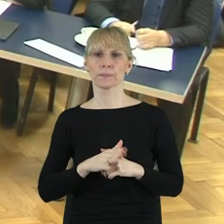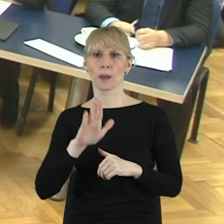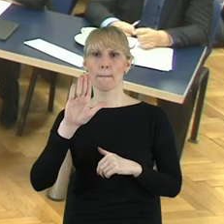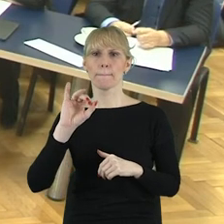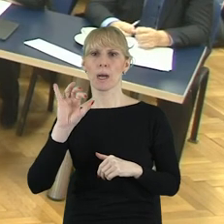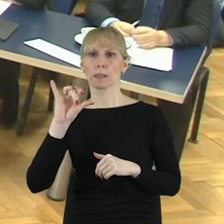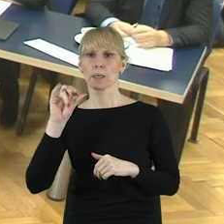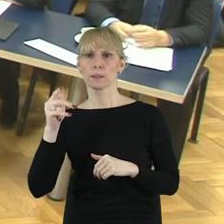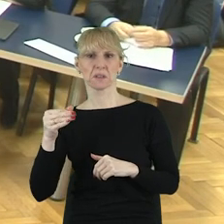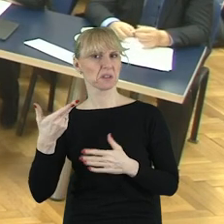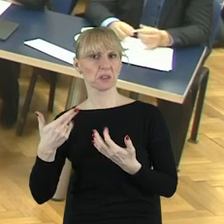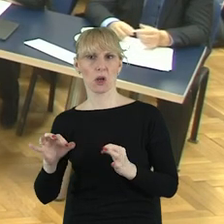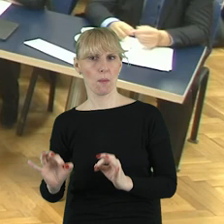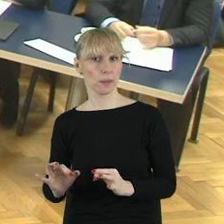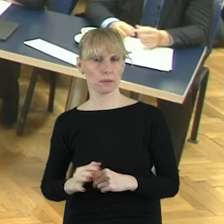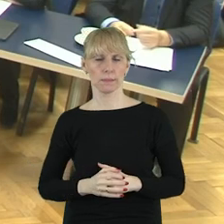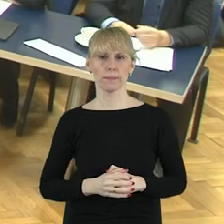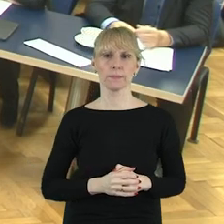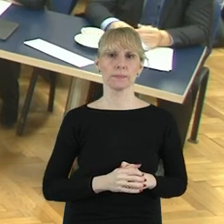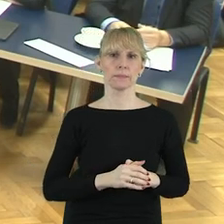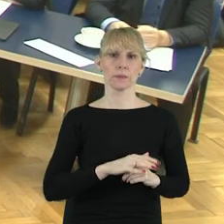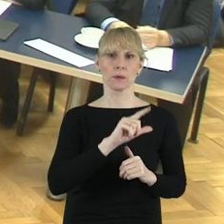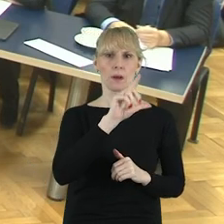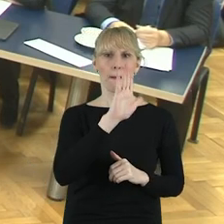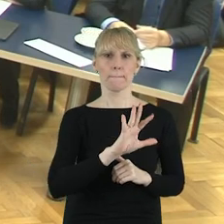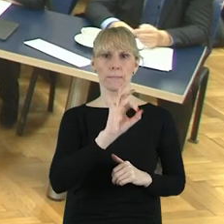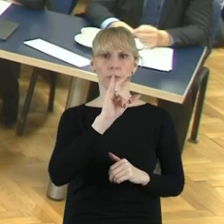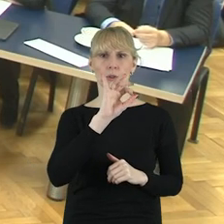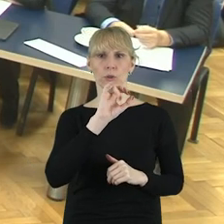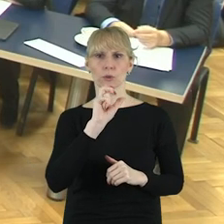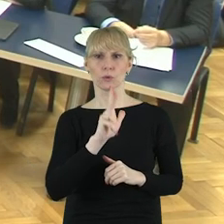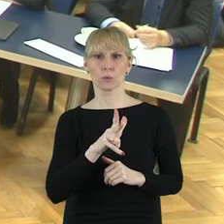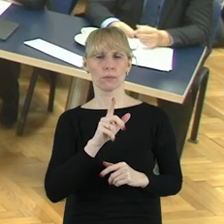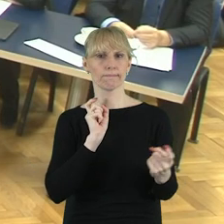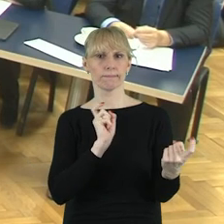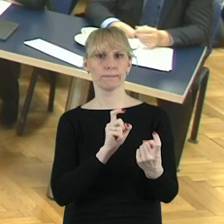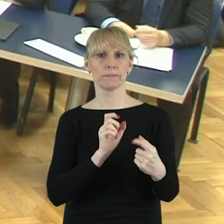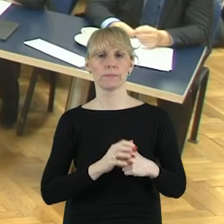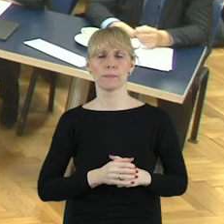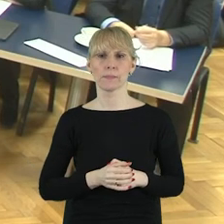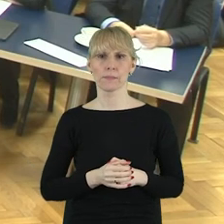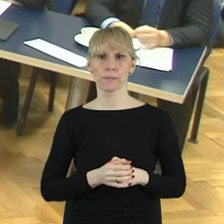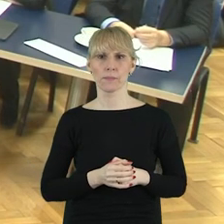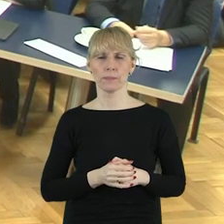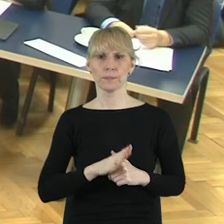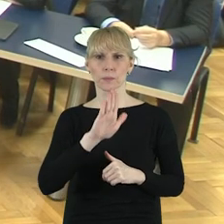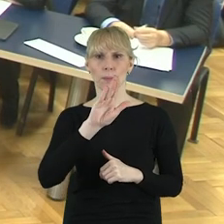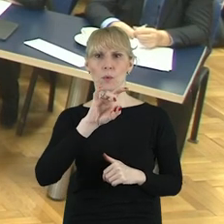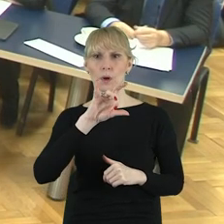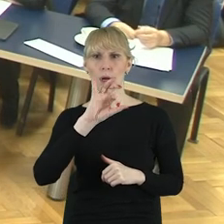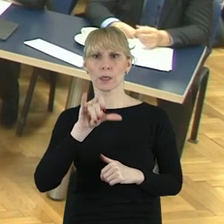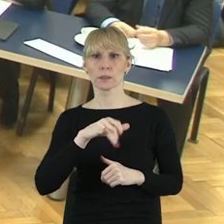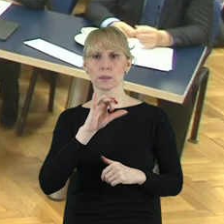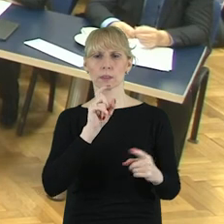Bliźniuk. Przeciw. Pan radny Marcin Bugajski. Przeciw. Pan radny Andrzej Hobis. Przeciw.